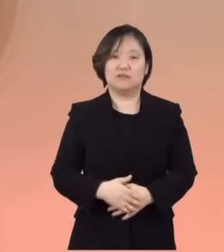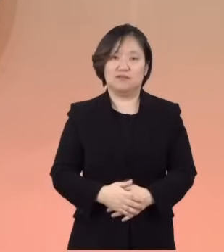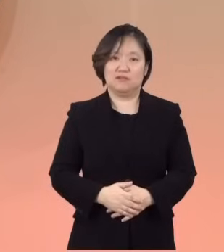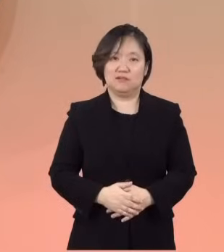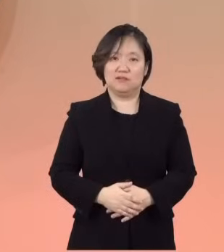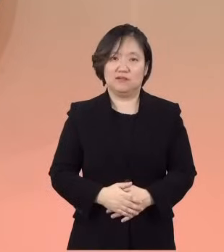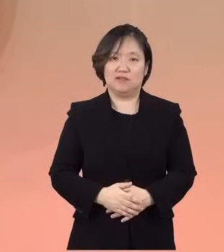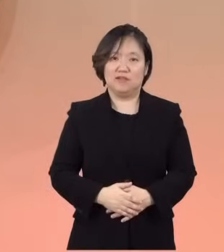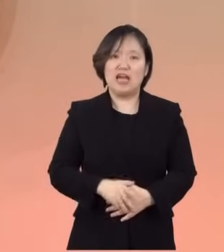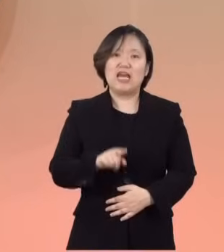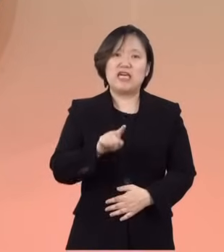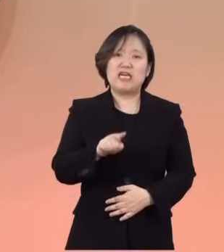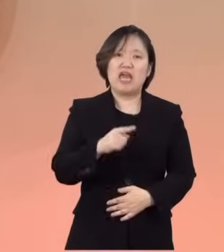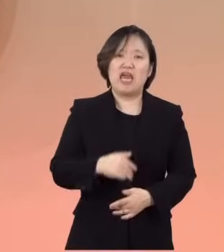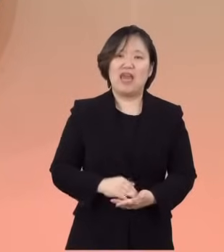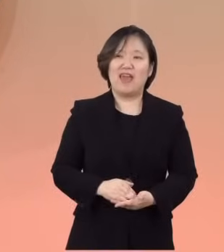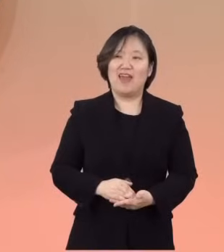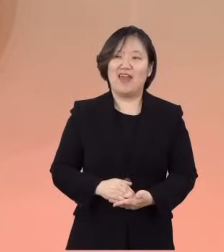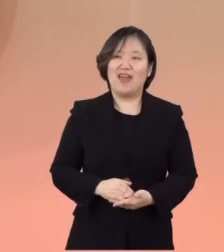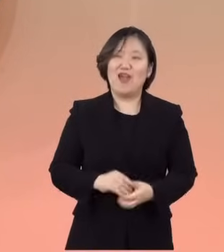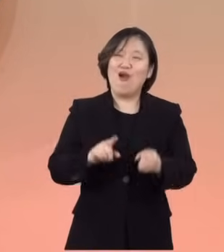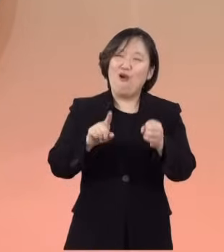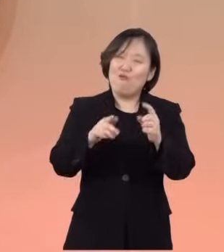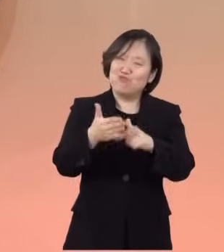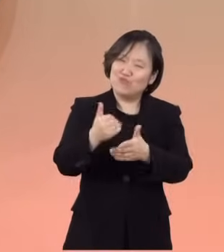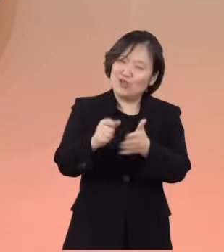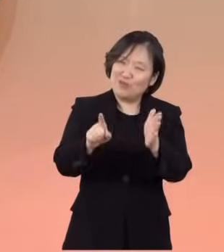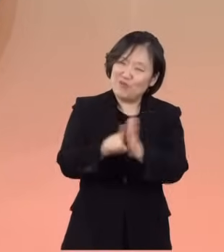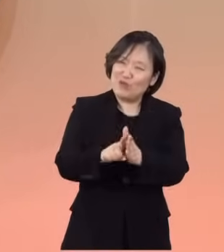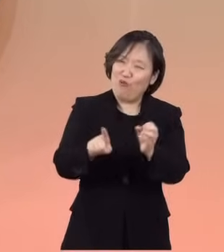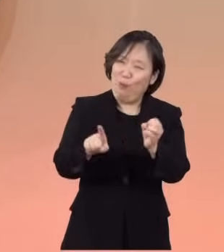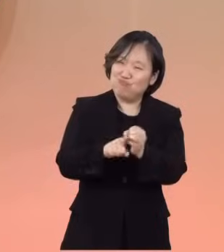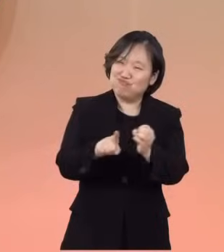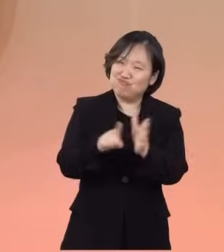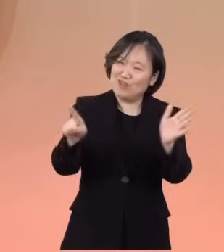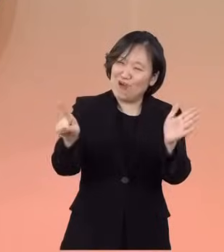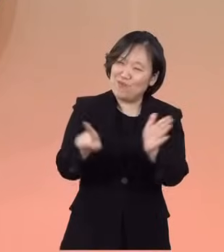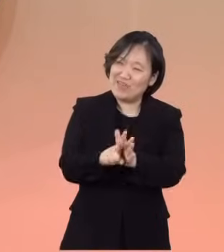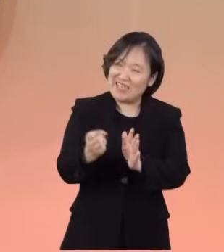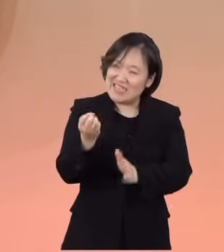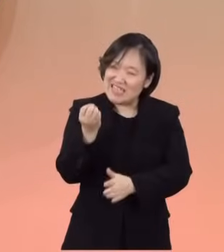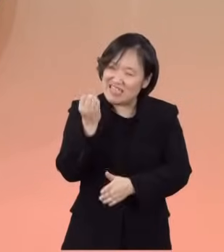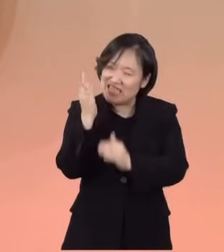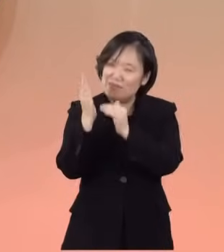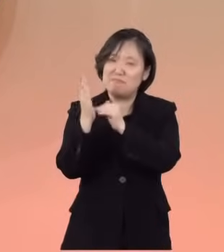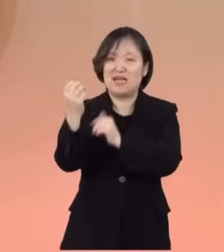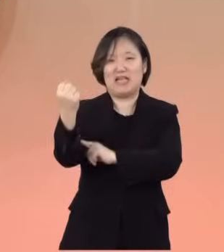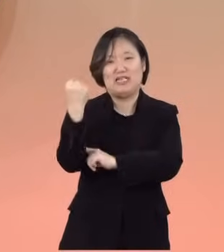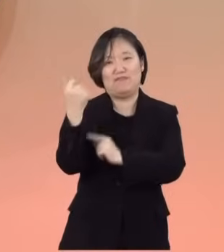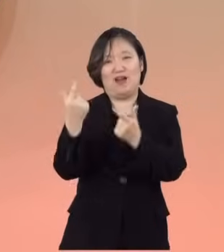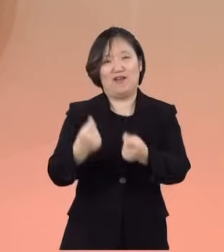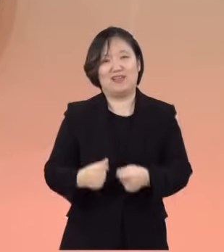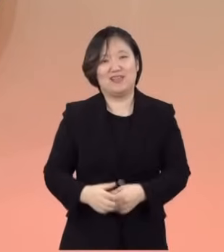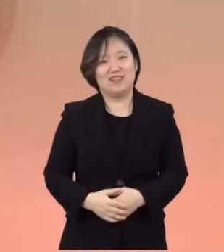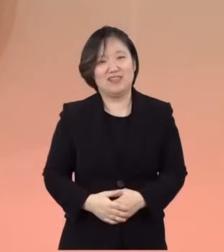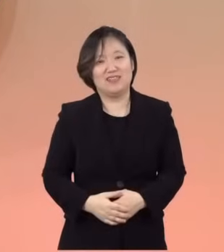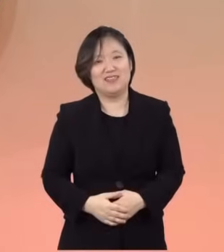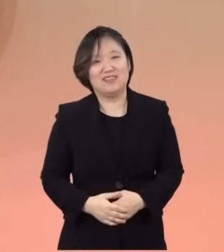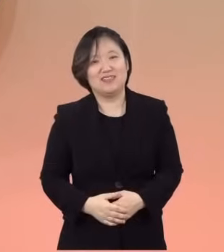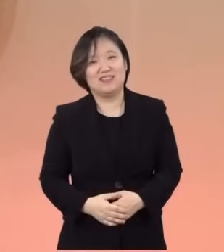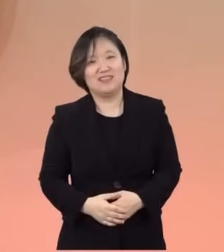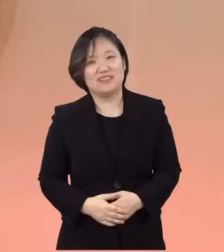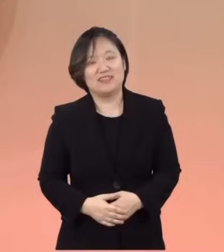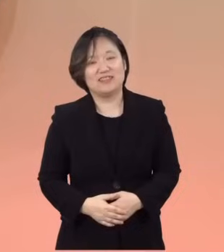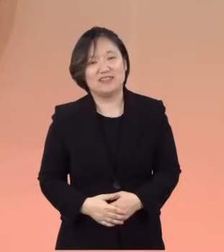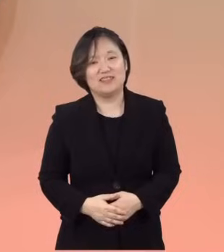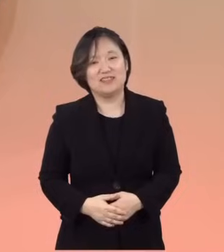이것이 참으로 불법의 신통 묘용 힘입니다 제가